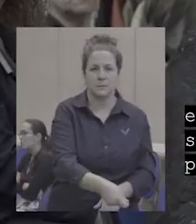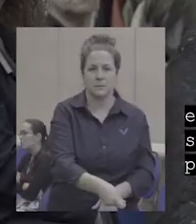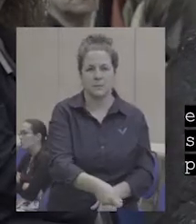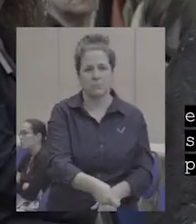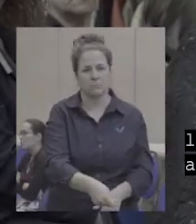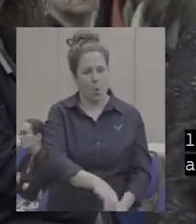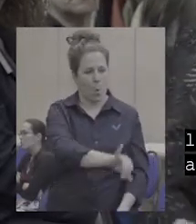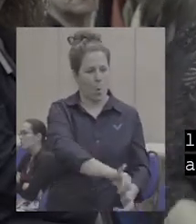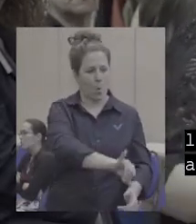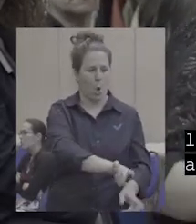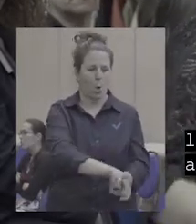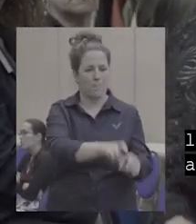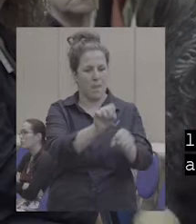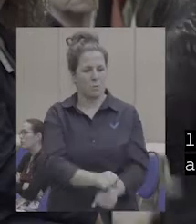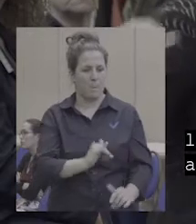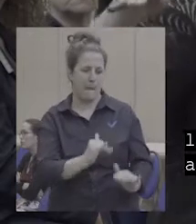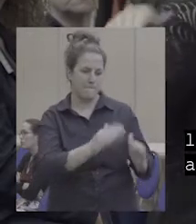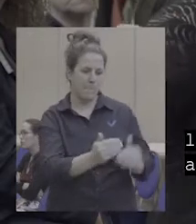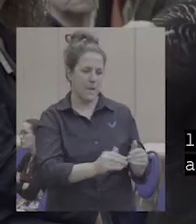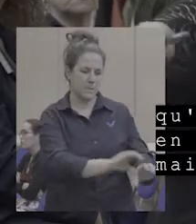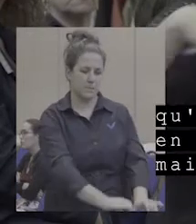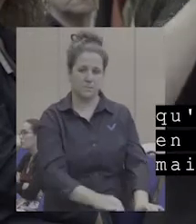prise à la hauteur du marteau comme il a l'habitude de faire,